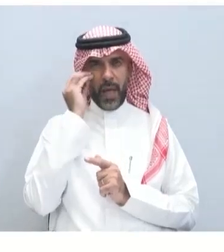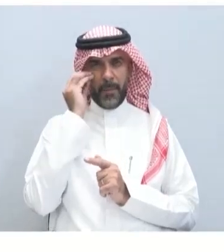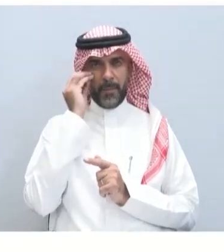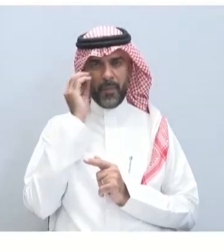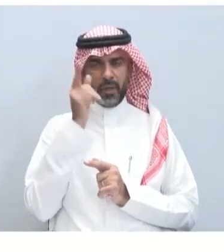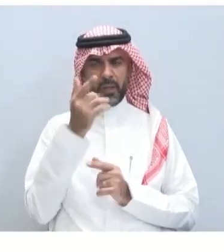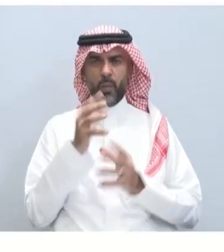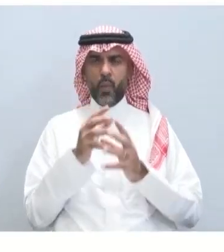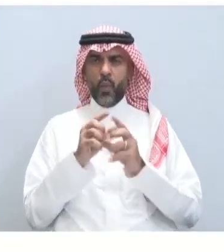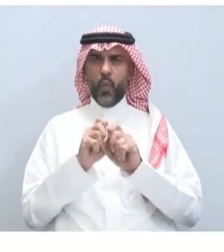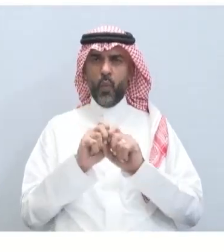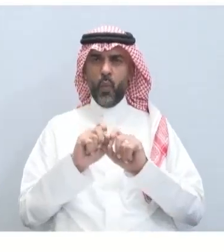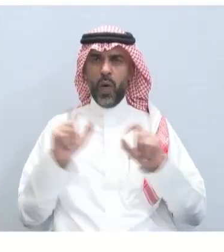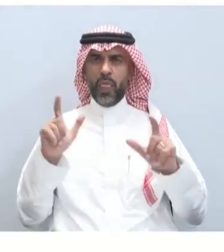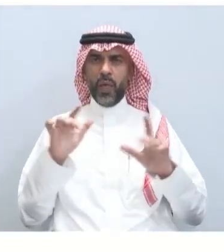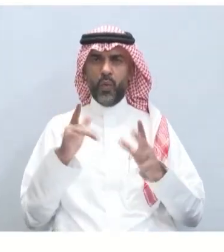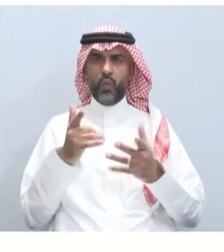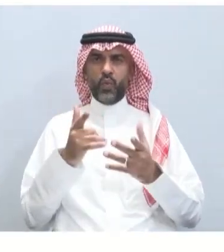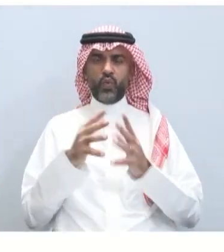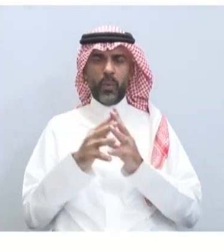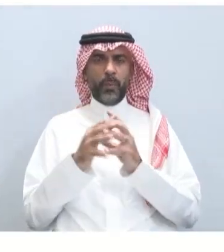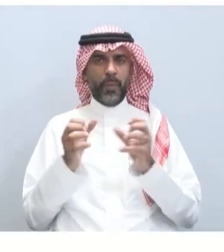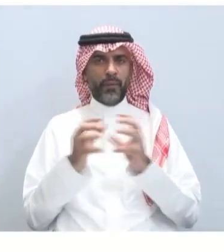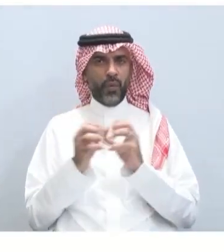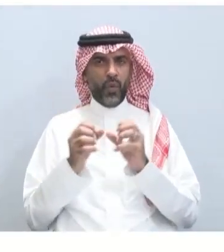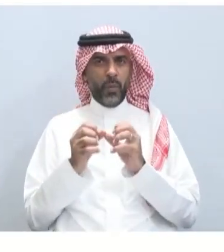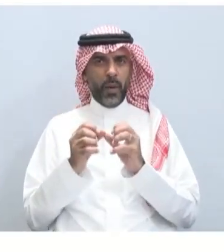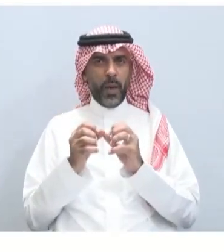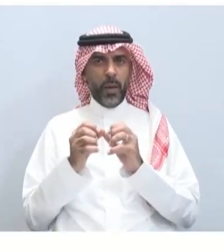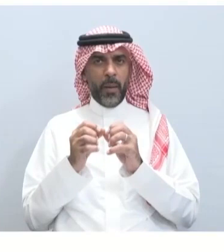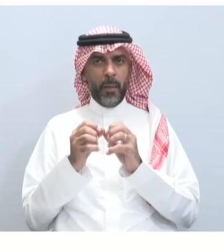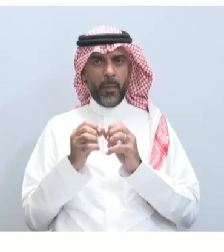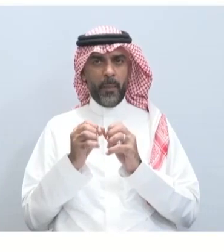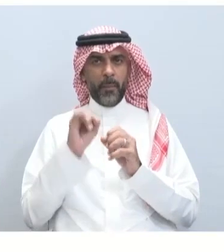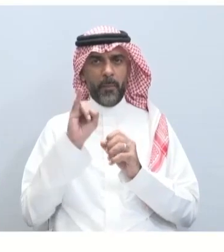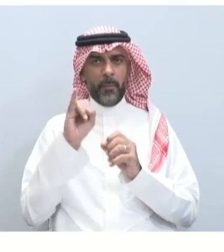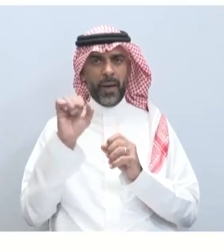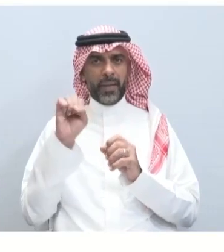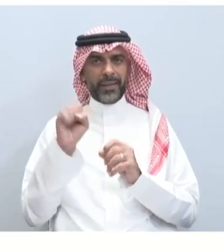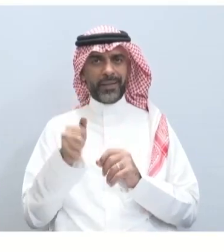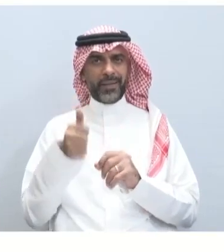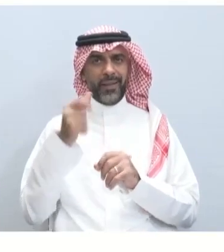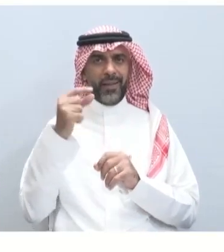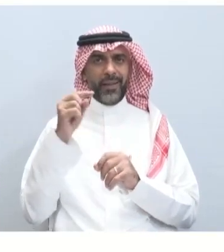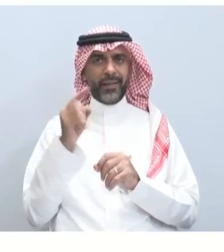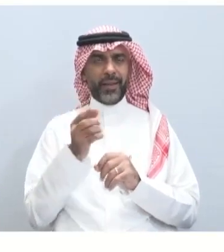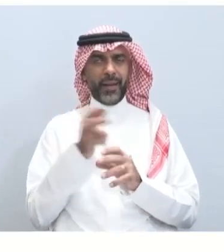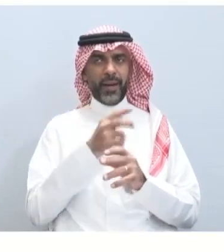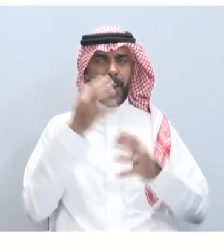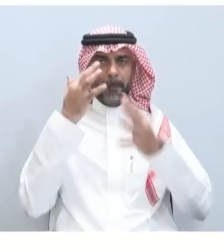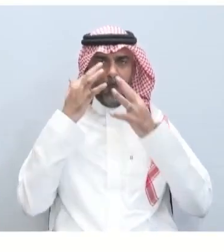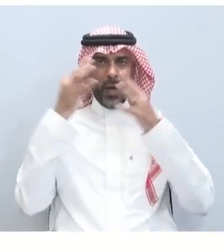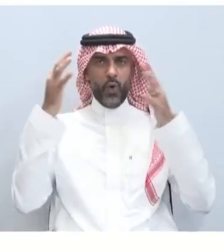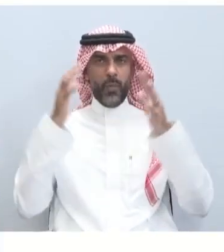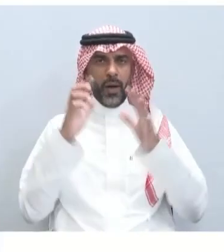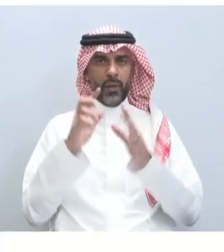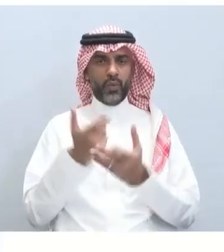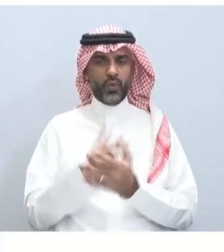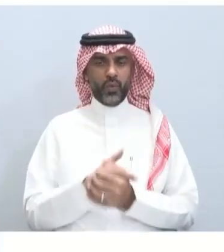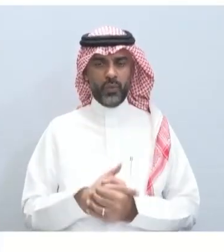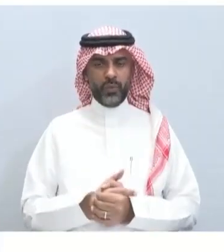وضح مفهوم مصادر المعلومات ما الذي يقصد بمصادر المعلومات ما